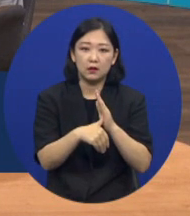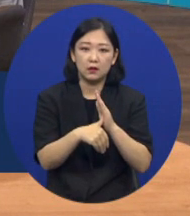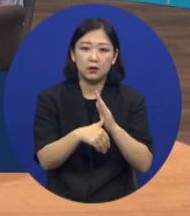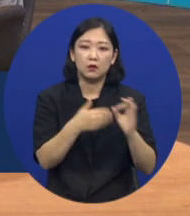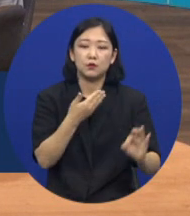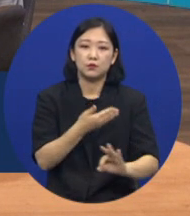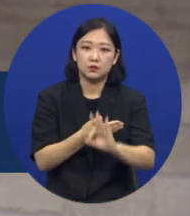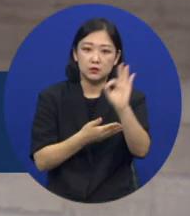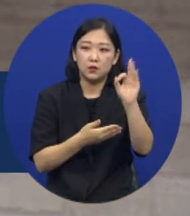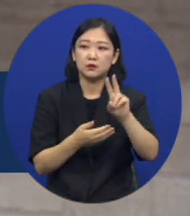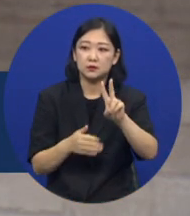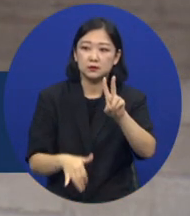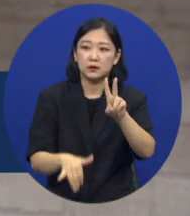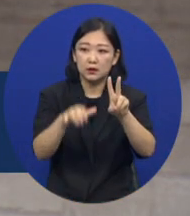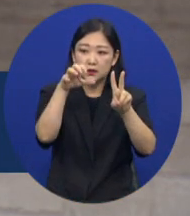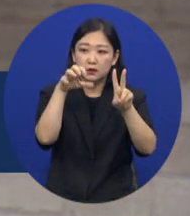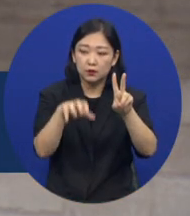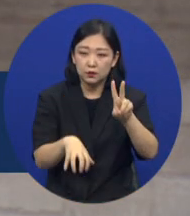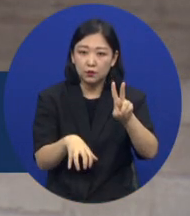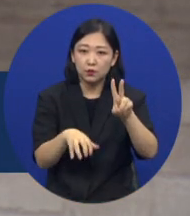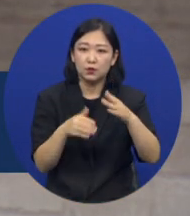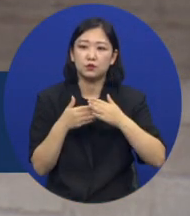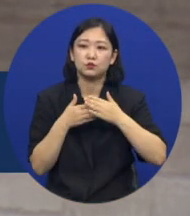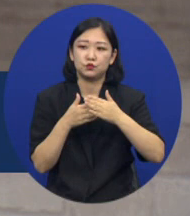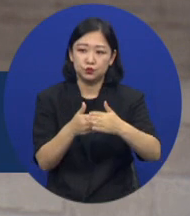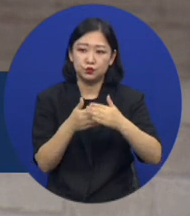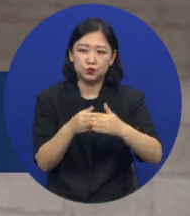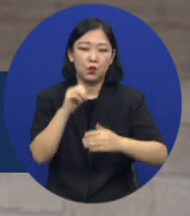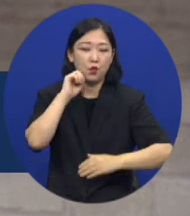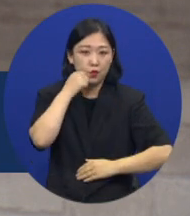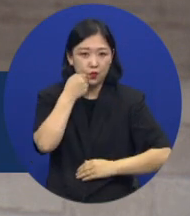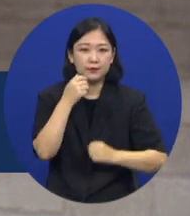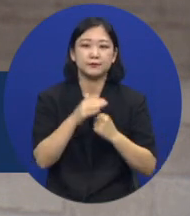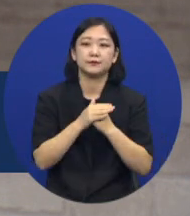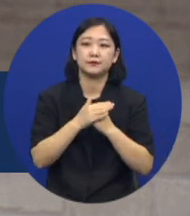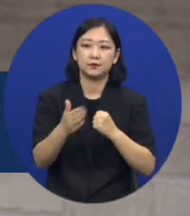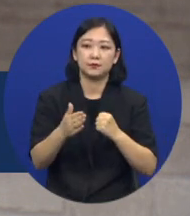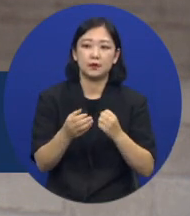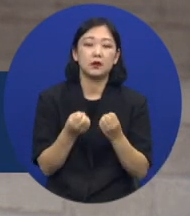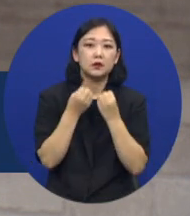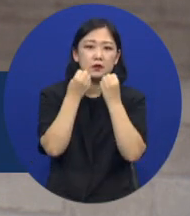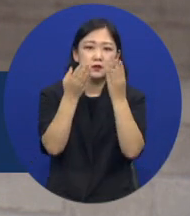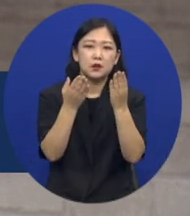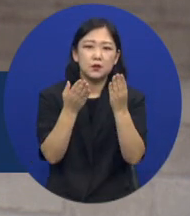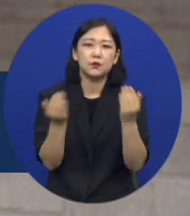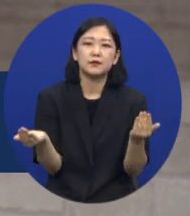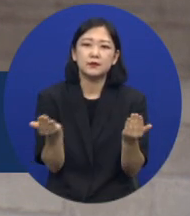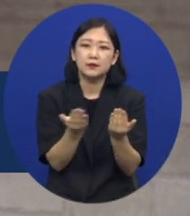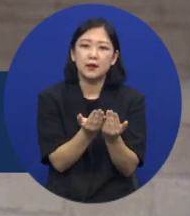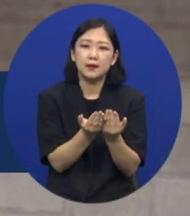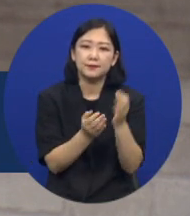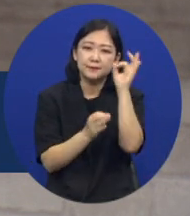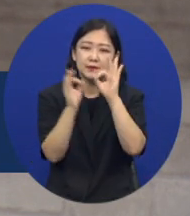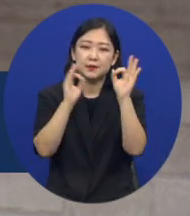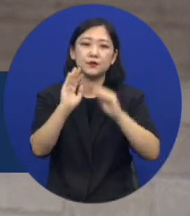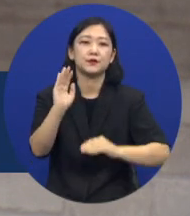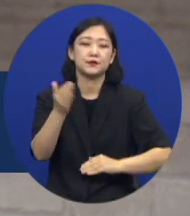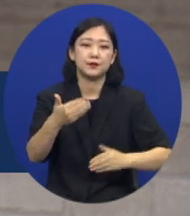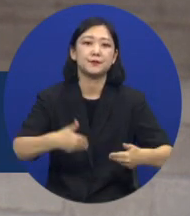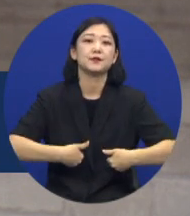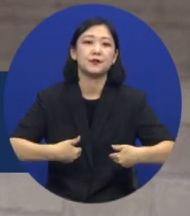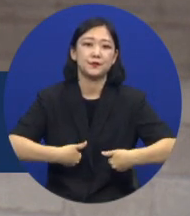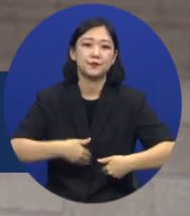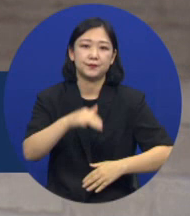경우에는 기존 성산 제의 공황이 추진이 어려워지기 때문에 새로운 대안을 모색할 필요가